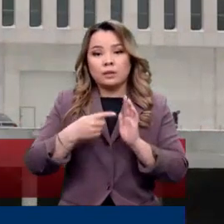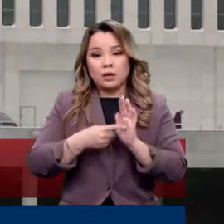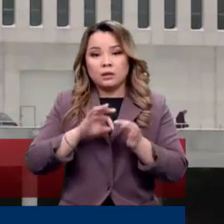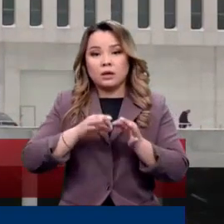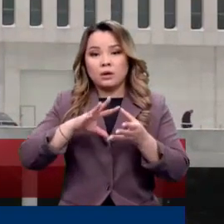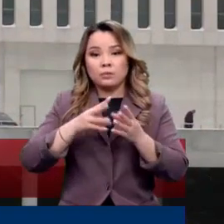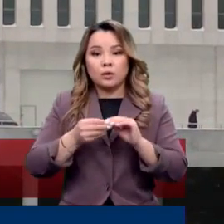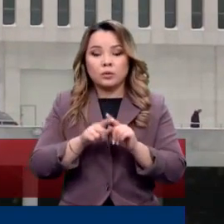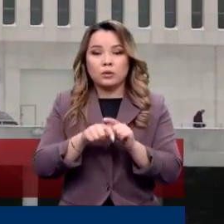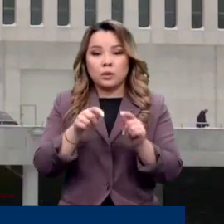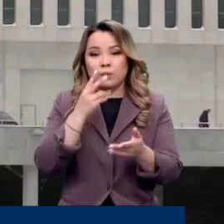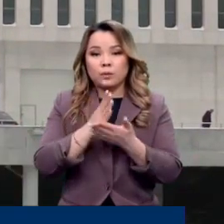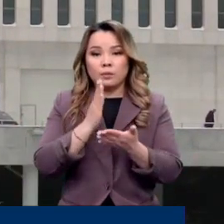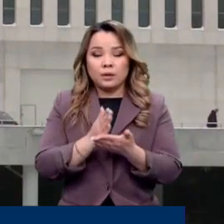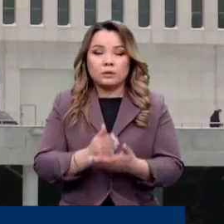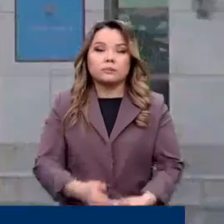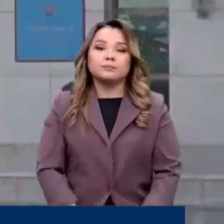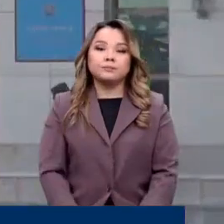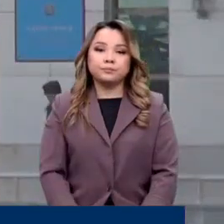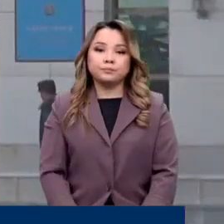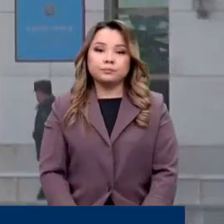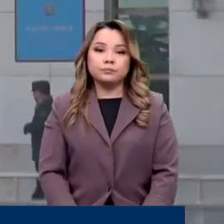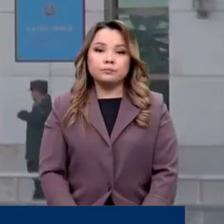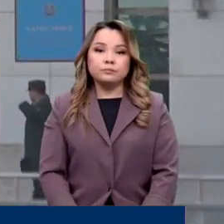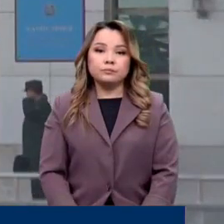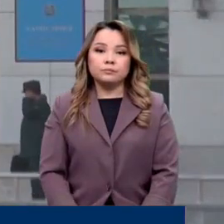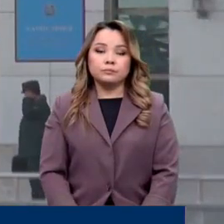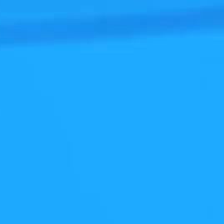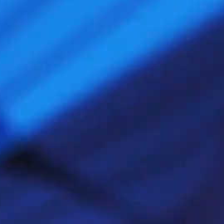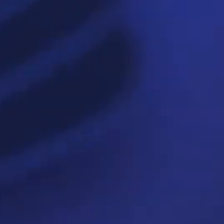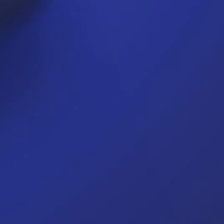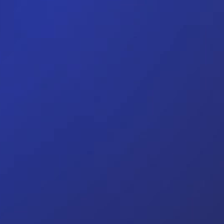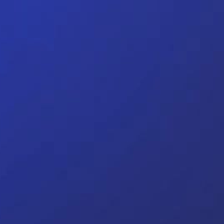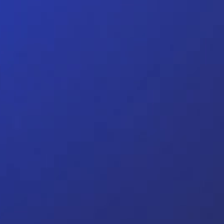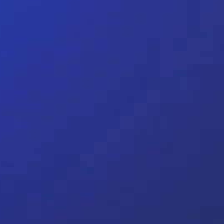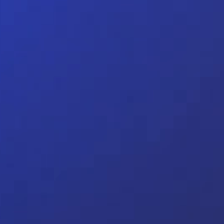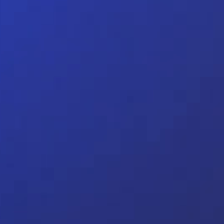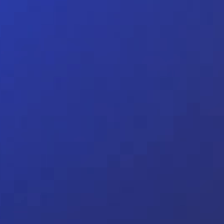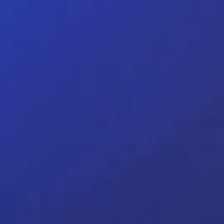соң тағы бір мәселе шығып тұр. Шамкен Байырбек, Наурыз Базаров, Атамекен Бизнес.